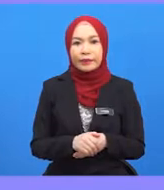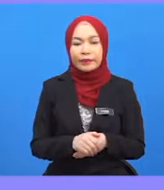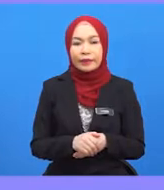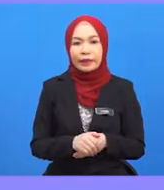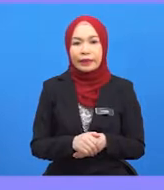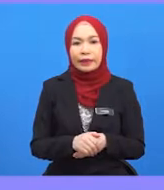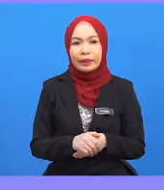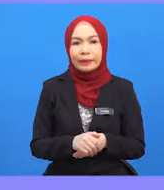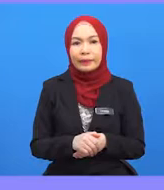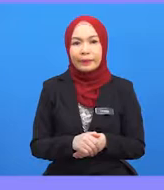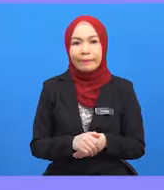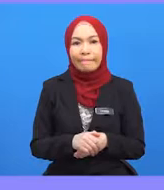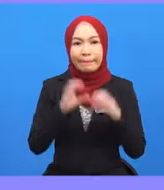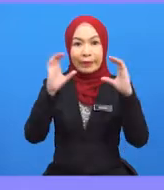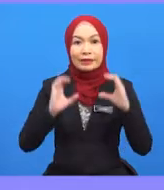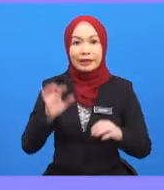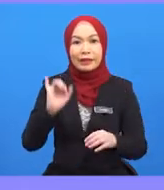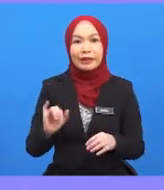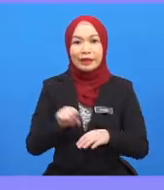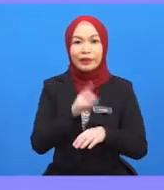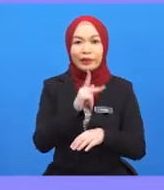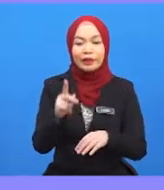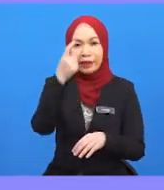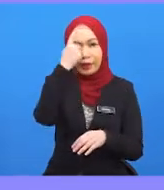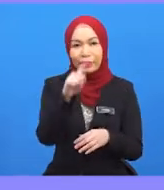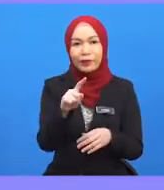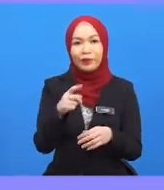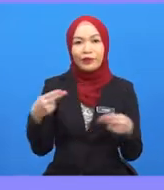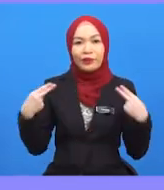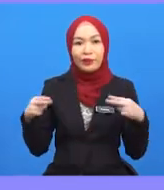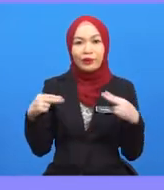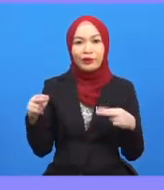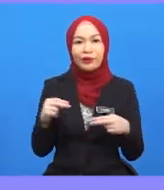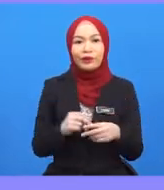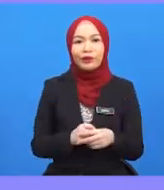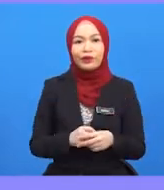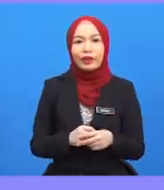Formula yang digunakan untuk menyelesaikan masalah pengiraan peneutralan ialah